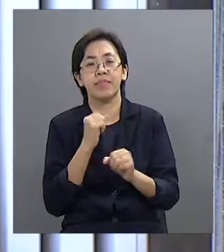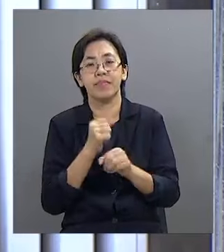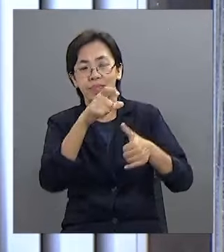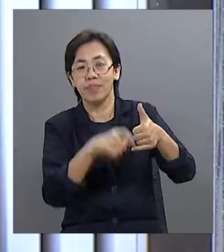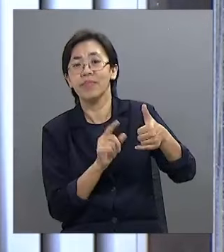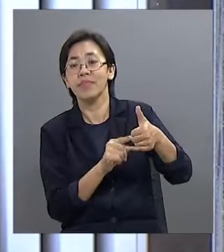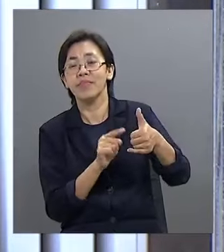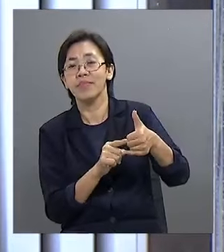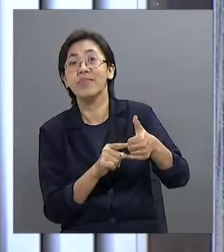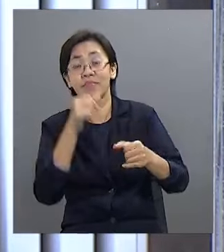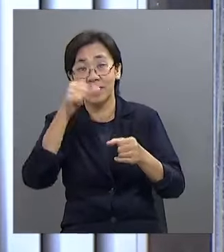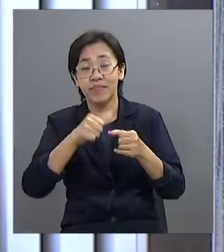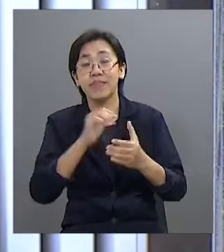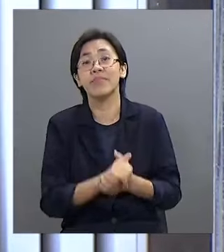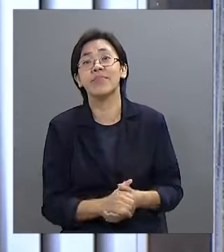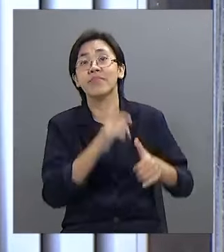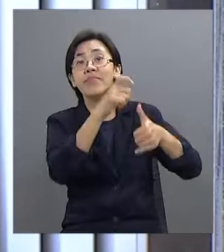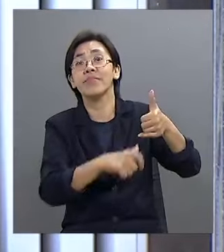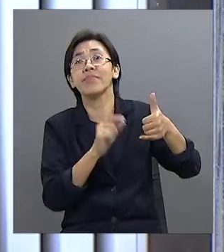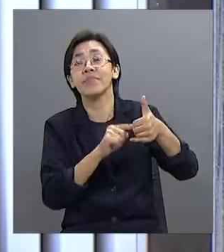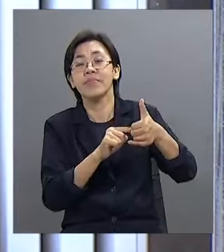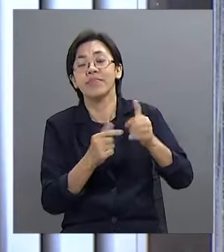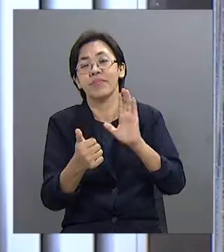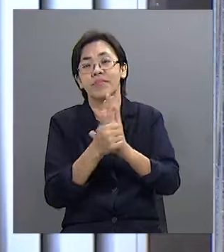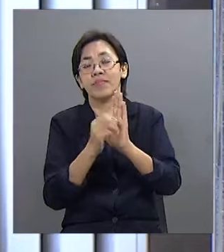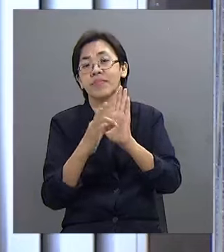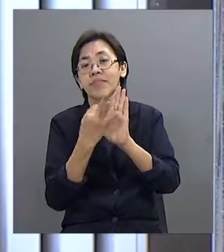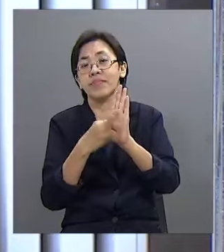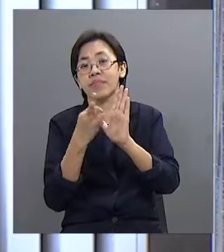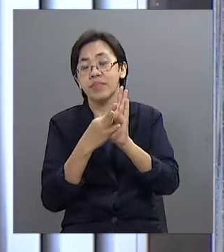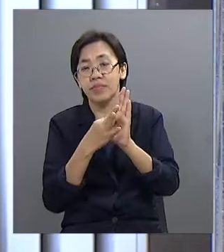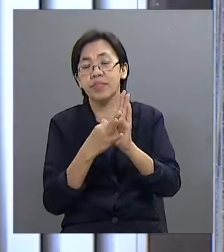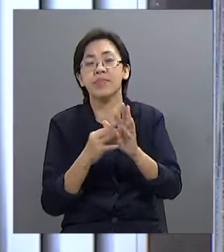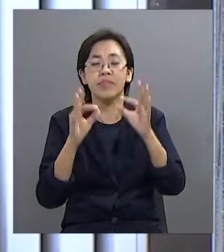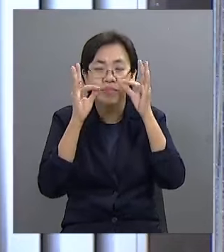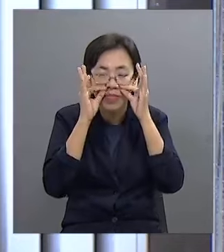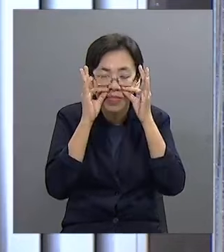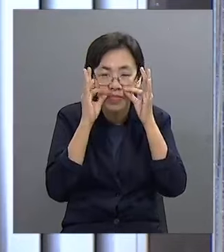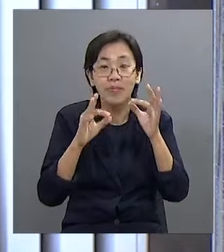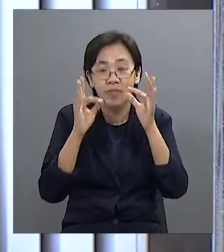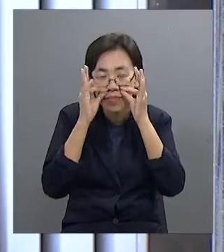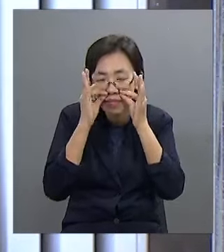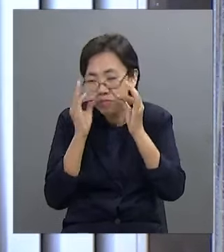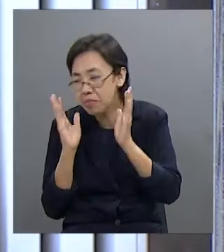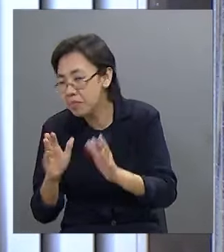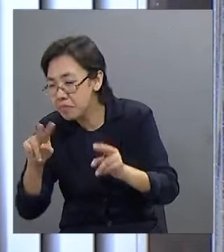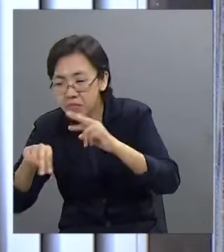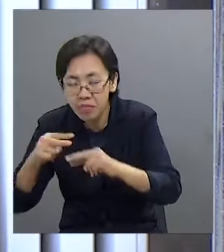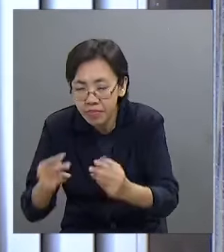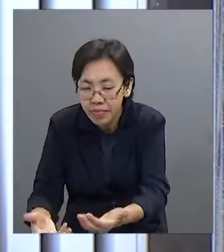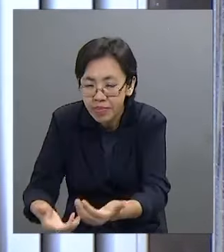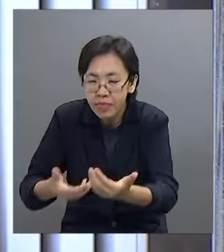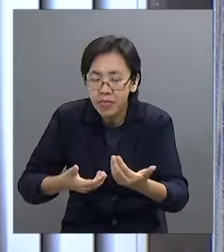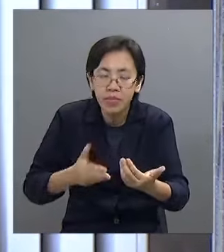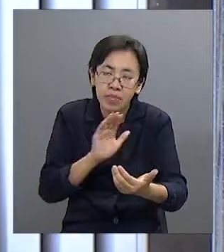ของบ่าวเพจนี้เนี่ยเขาต้องบอกเลยว่าเป็นเพจที่ทำเพื่อแมวจรและความต้องการของคุณนัทเท่าที่ผมได้เคยสัมภาษณ์และคุยกับเขาเนี่ยนะครับ